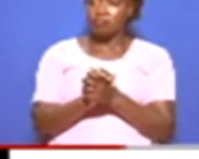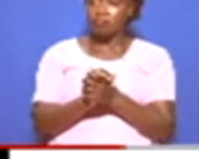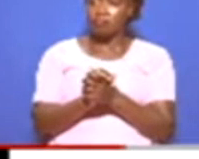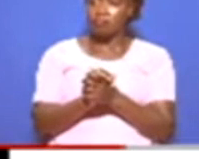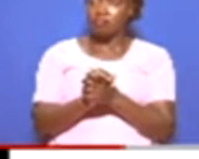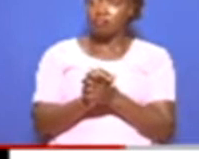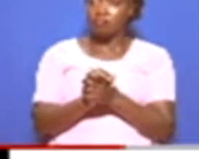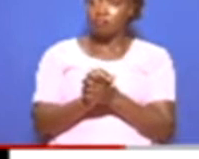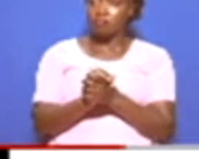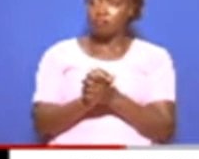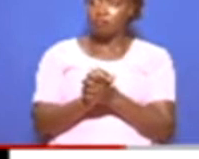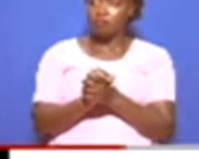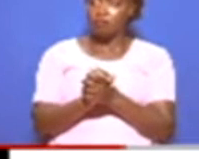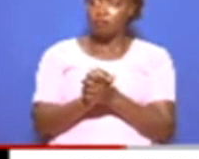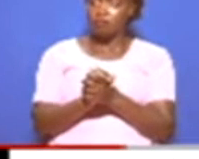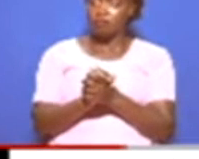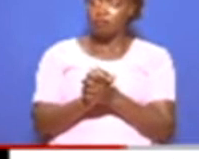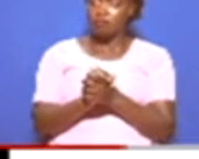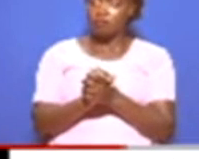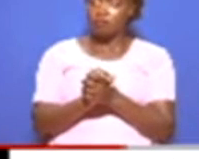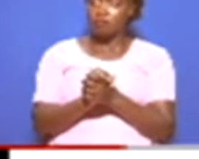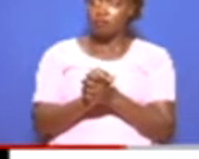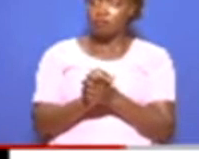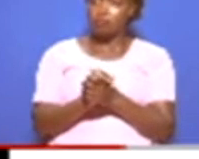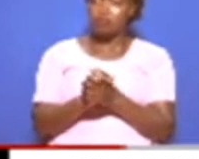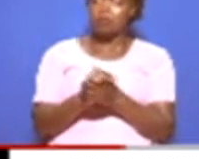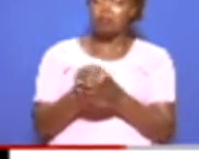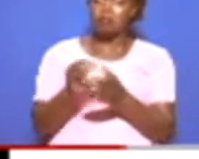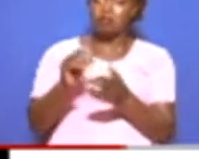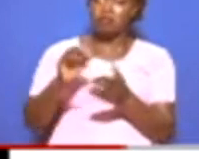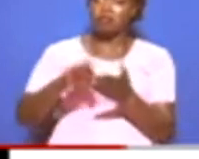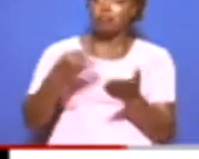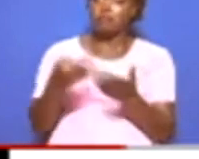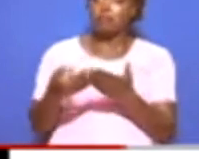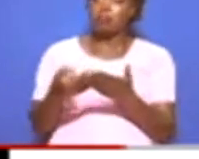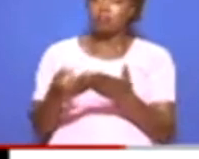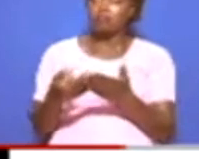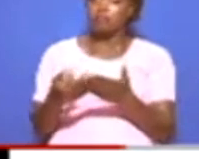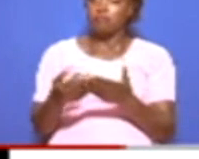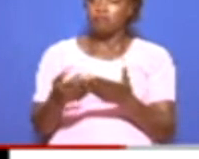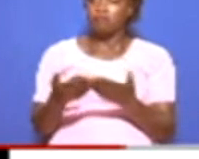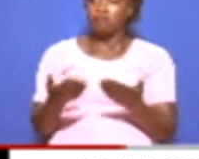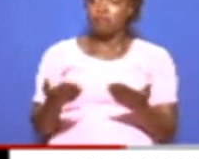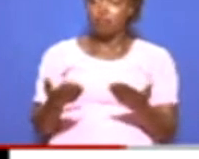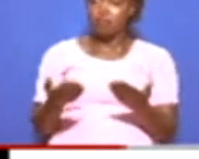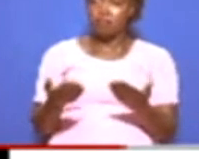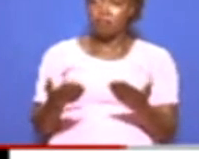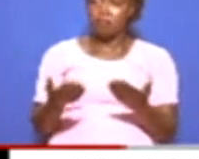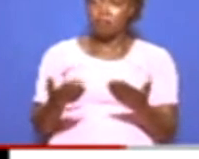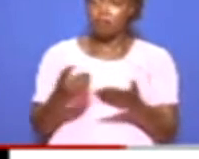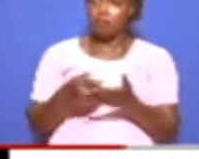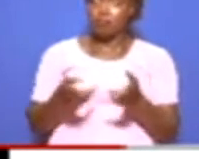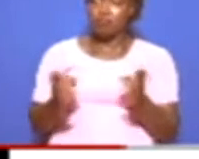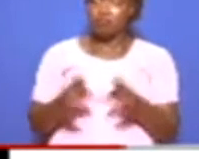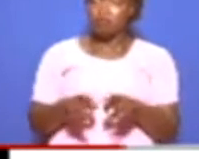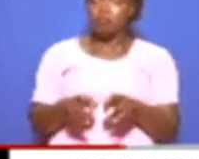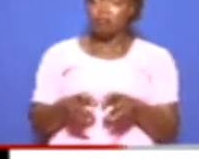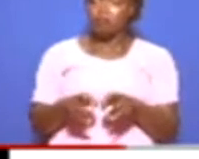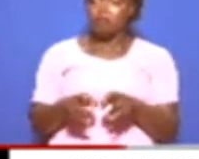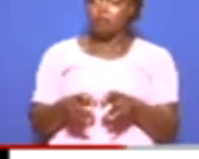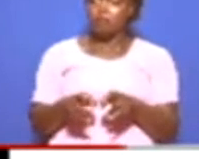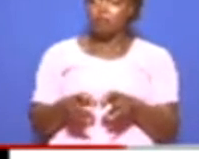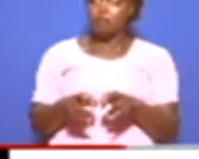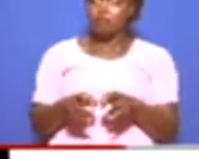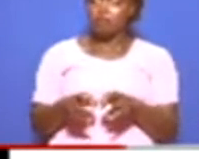Kenyatta. Sikufaulu, nikarudi kwa watu wangu nikawaambia yaliyojiri yametokea. Na